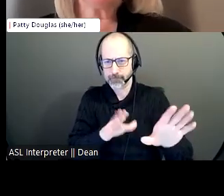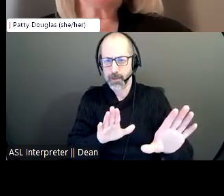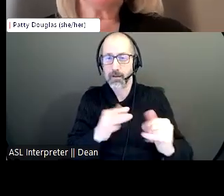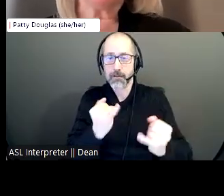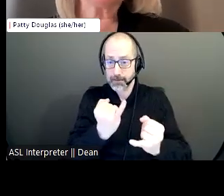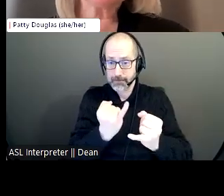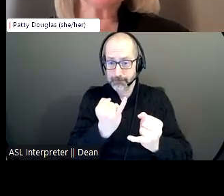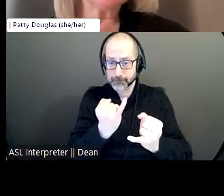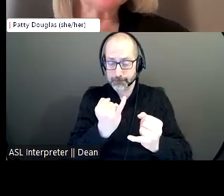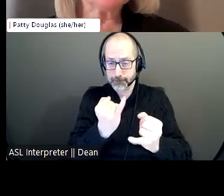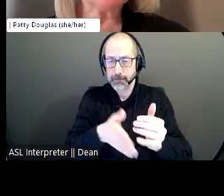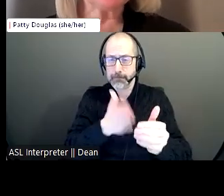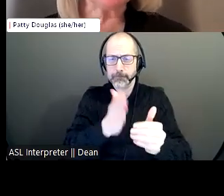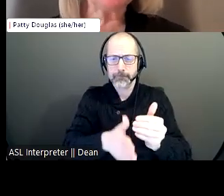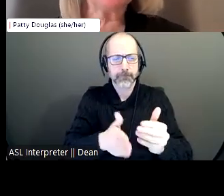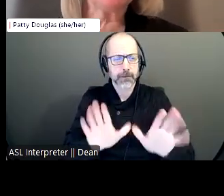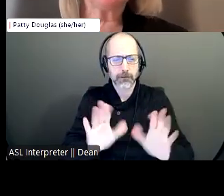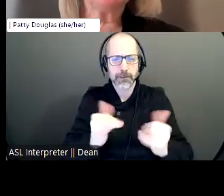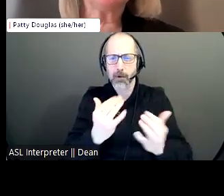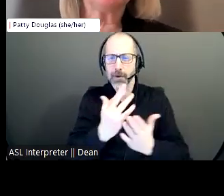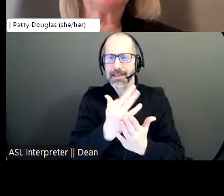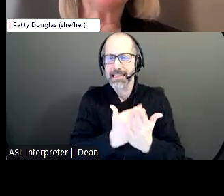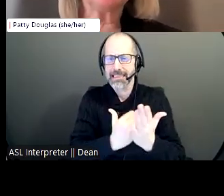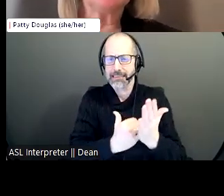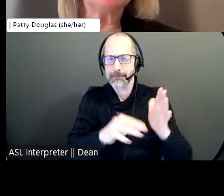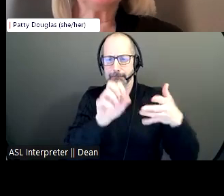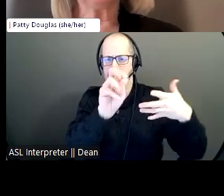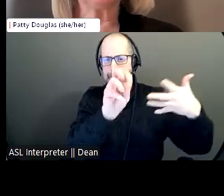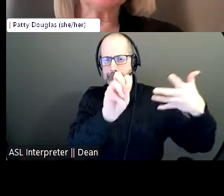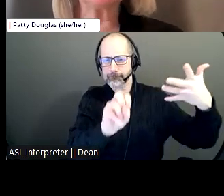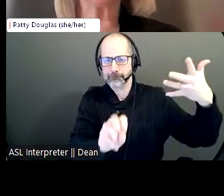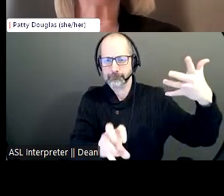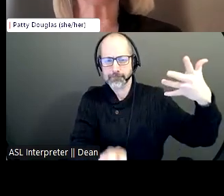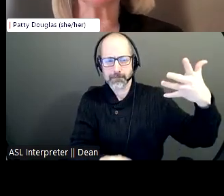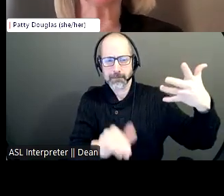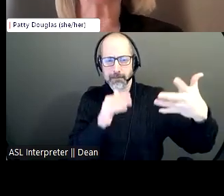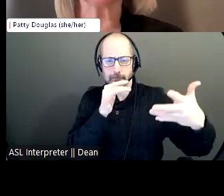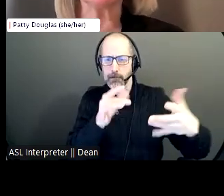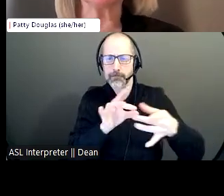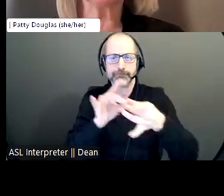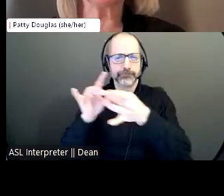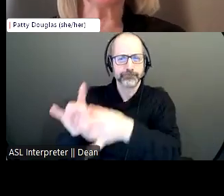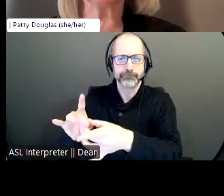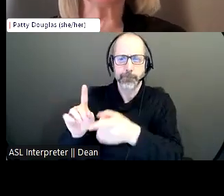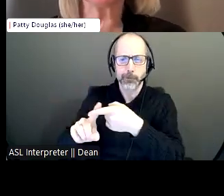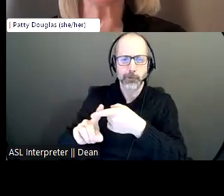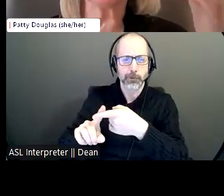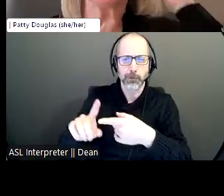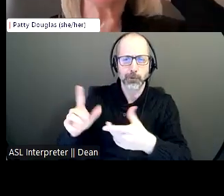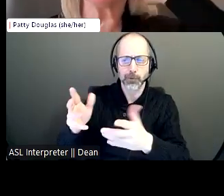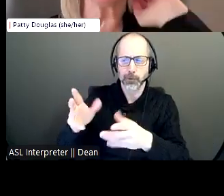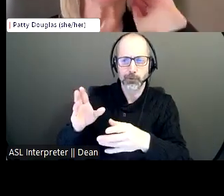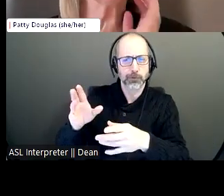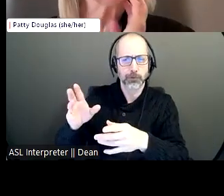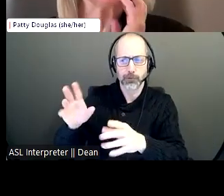with pour some lists terminer for you that à kind of certaines tell listes you, direct you to some of pour those vous areas to be qui peuvent